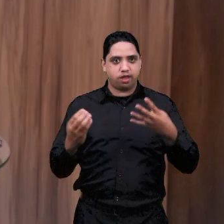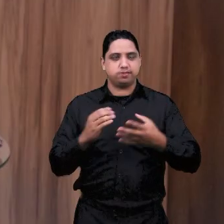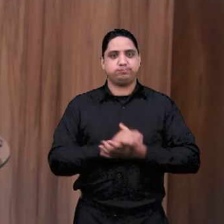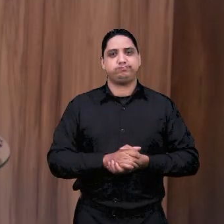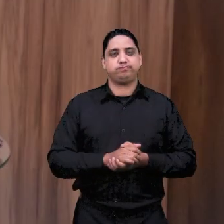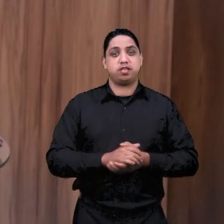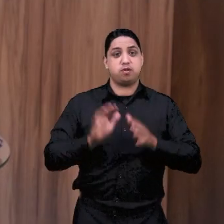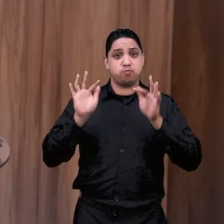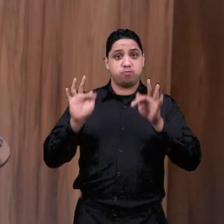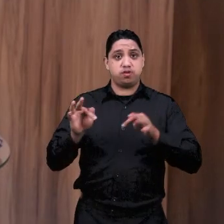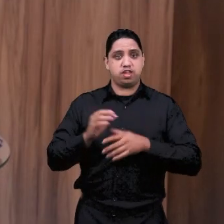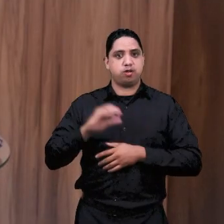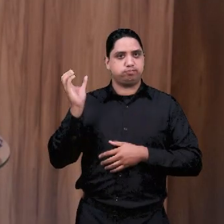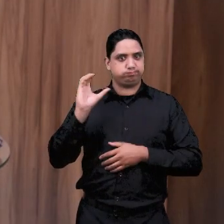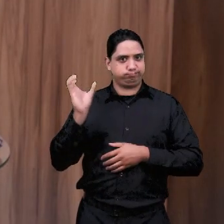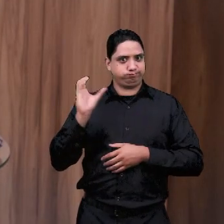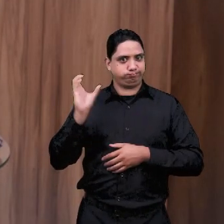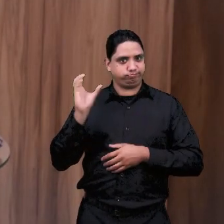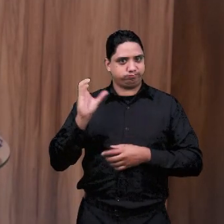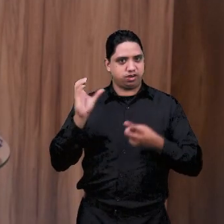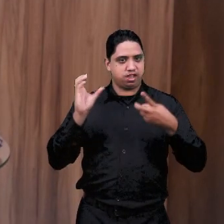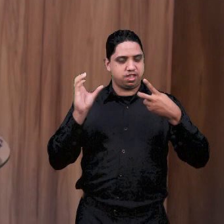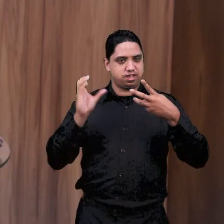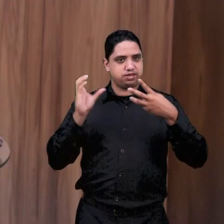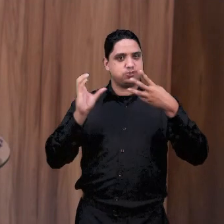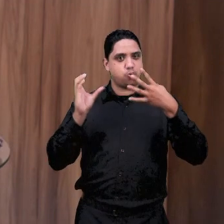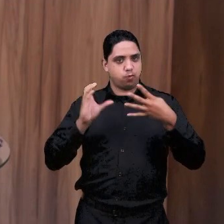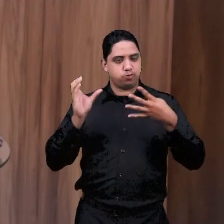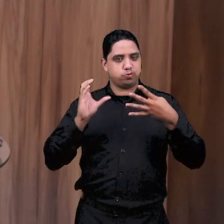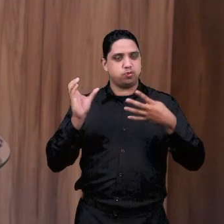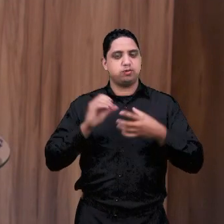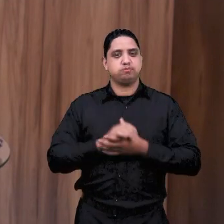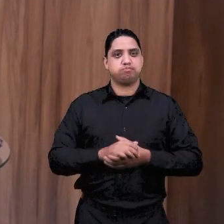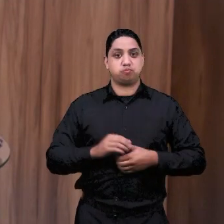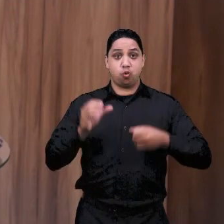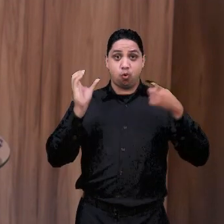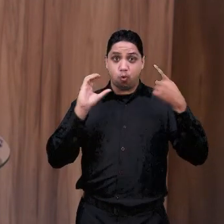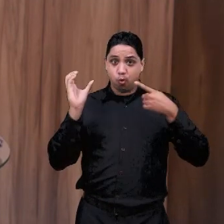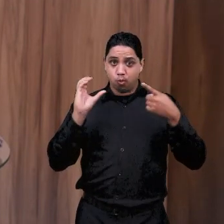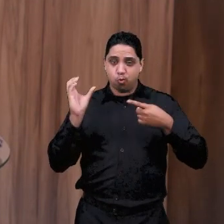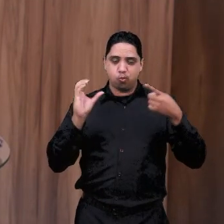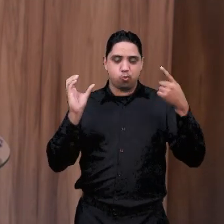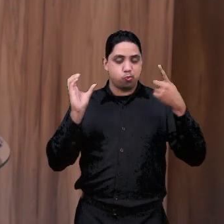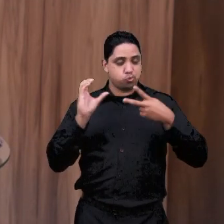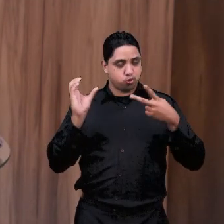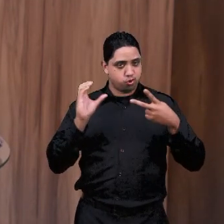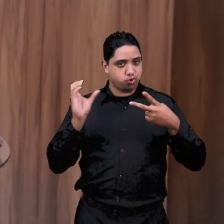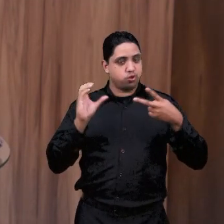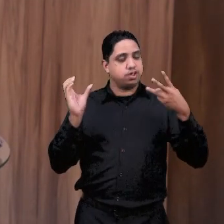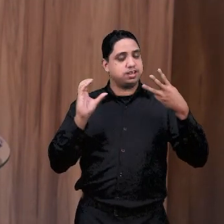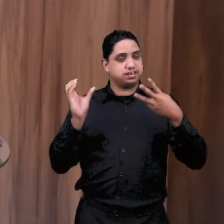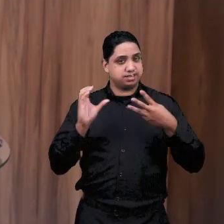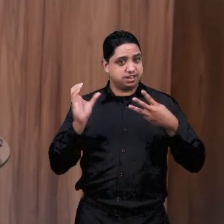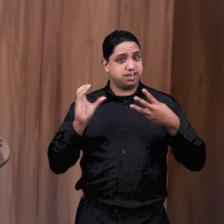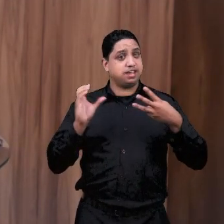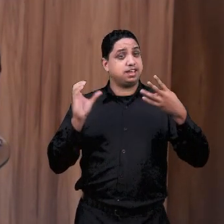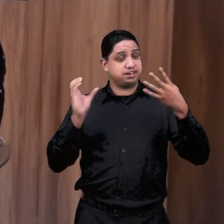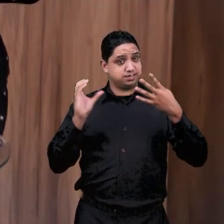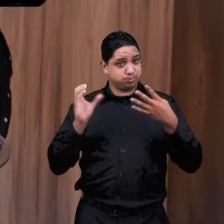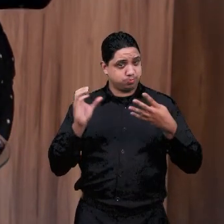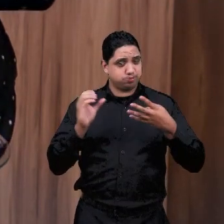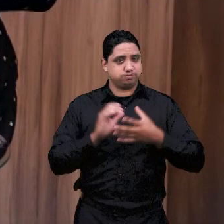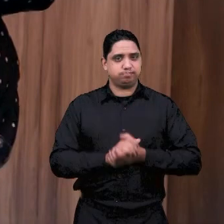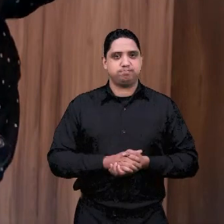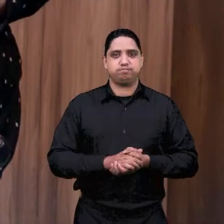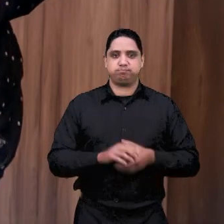Assim. Um, dois, três, quatro. Maintenant, nous allons voir à la